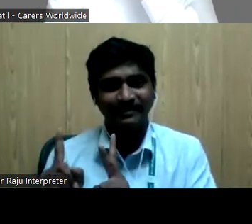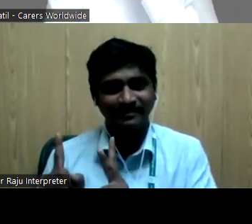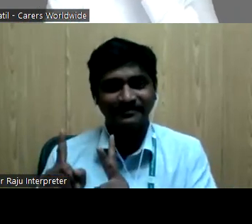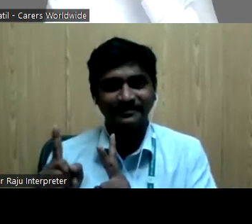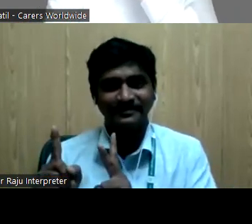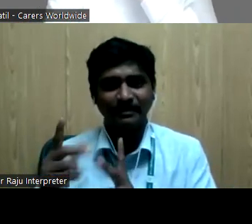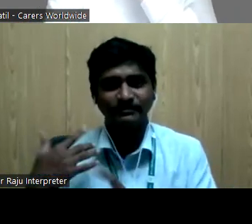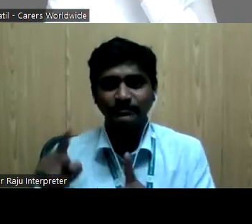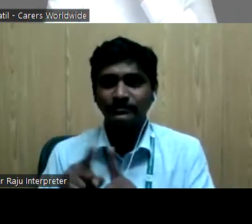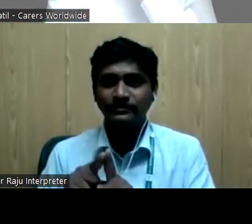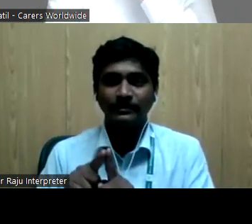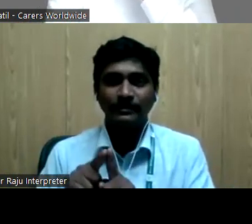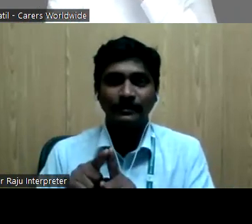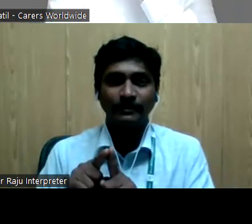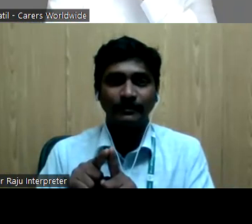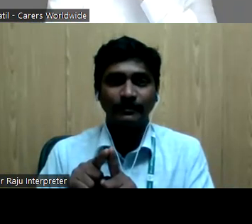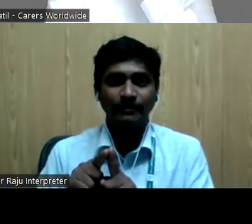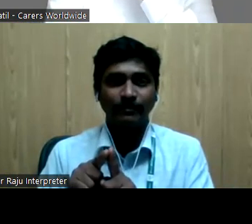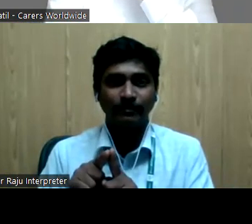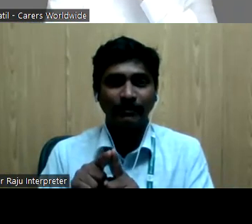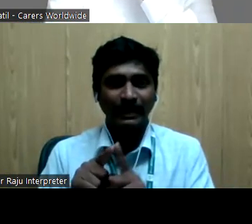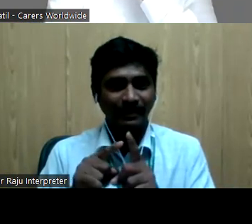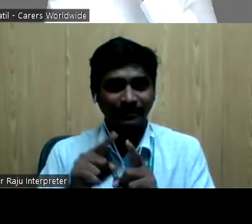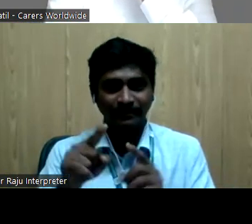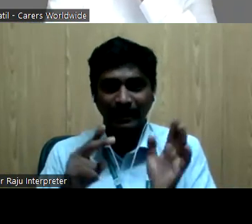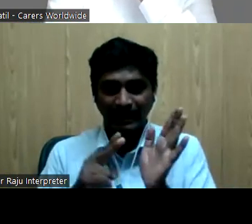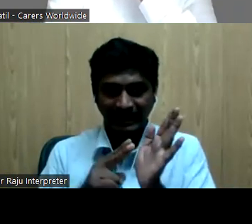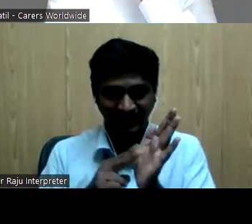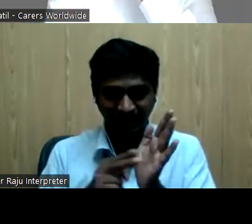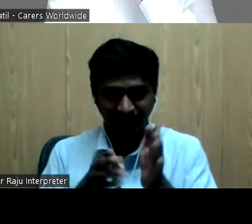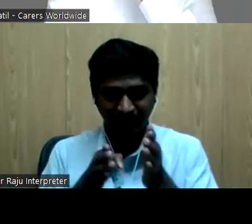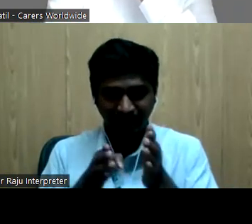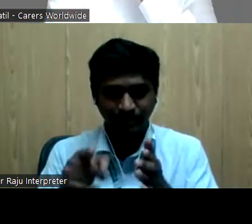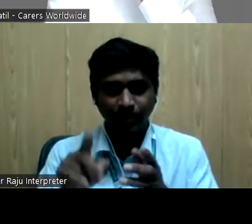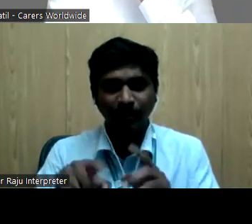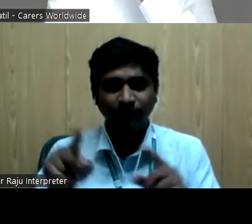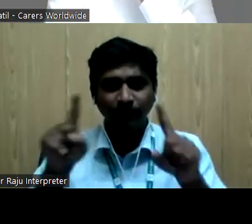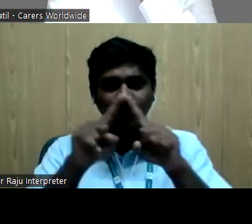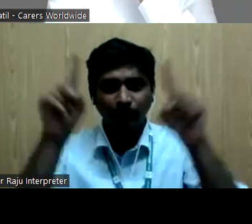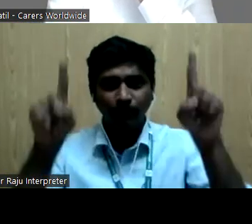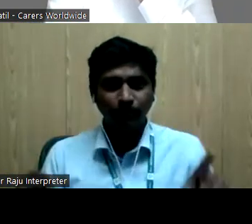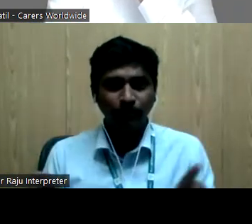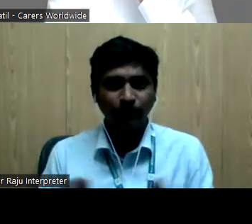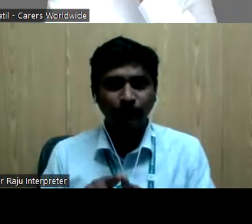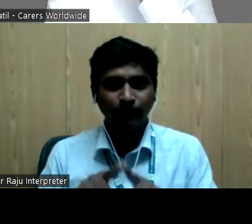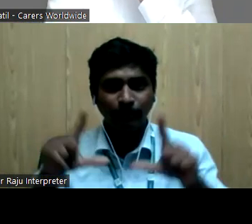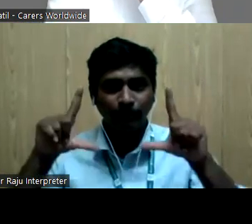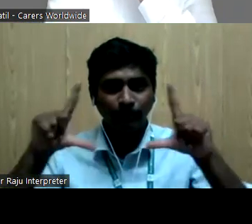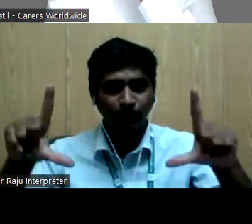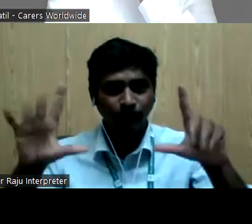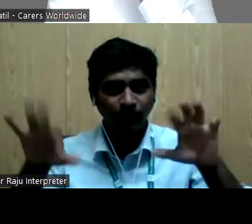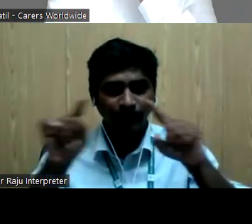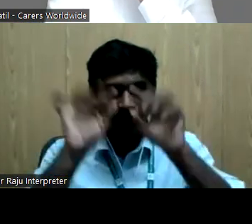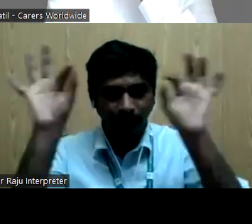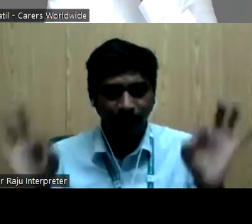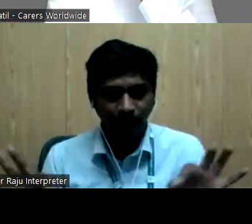इट. At Nayi Disha, we have a very beautiful poster which talks about ki ek maa hai aur maa ke atirikt humne baaki family members ko